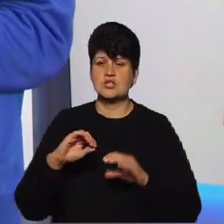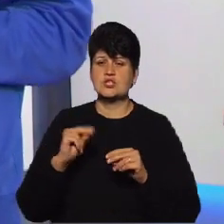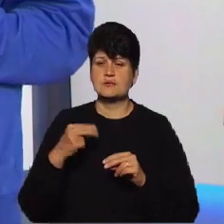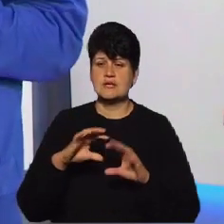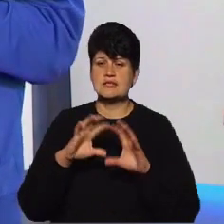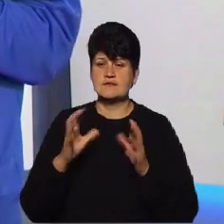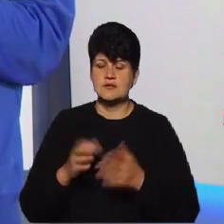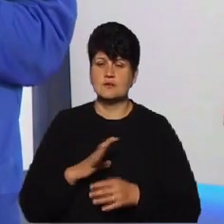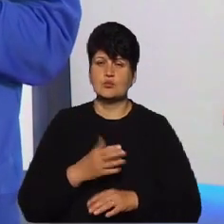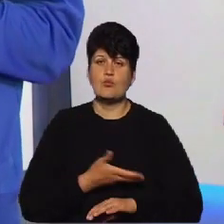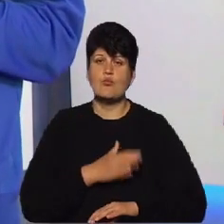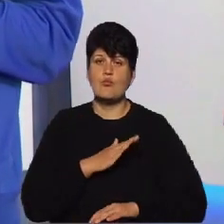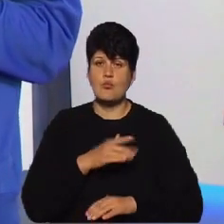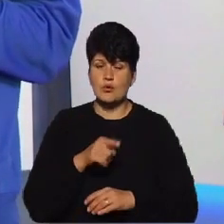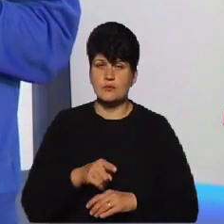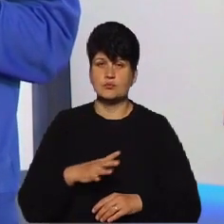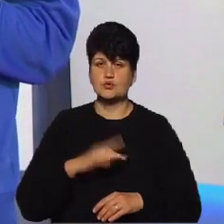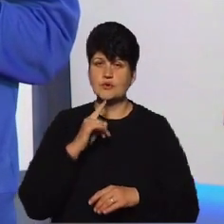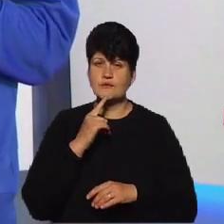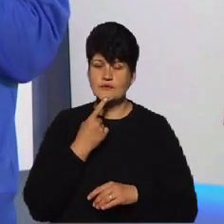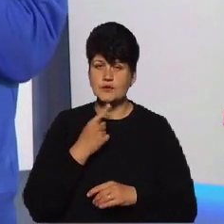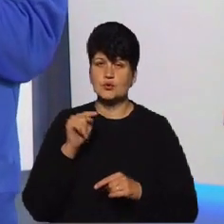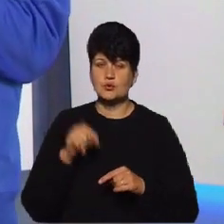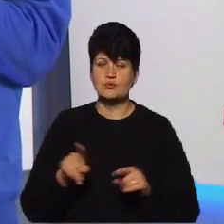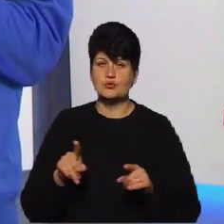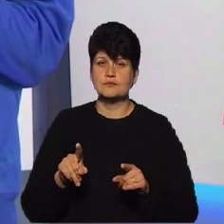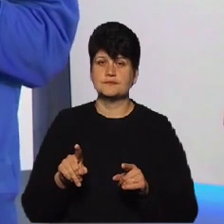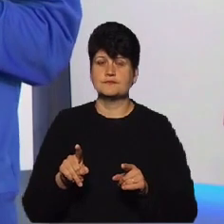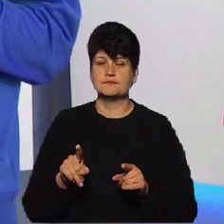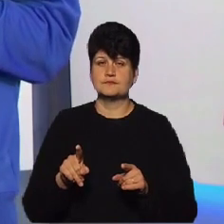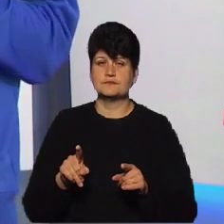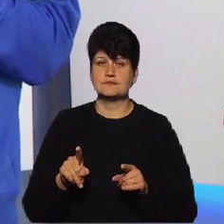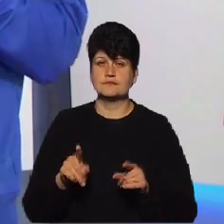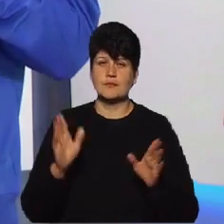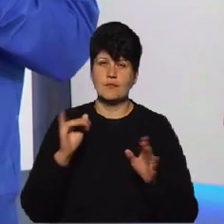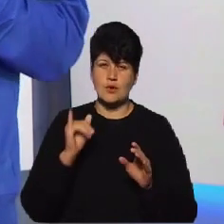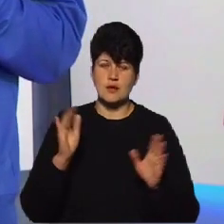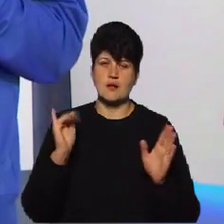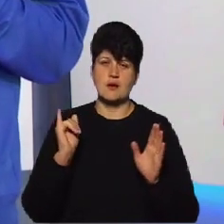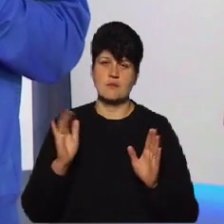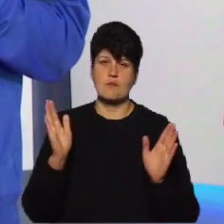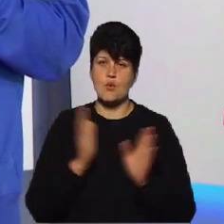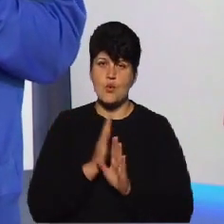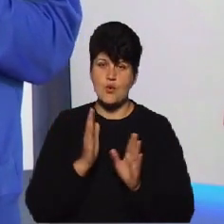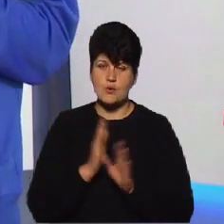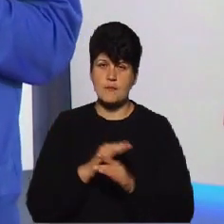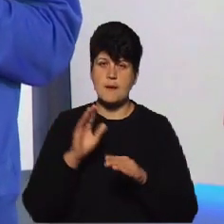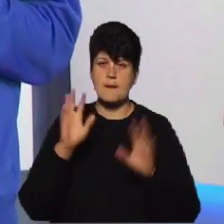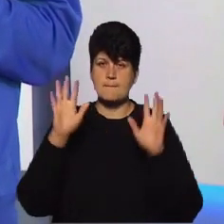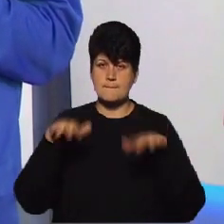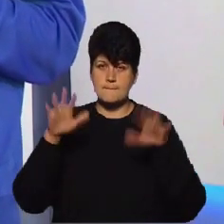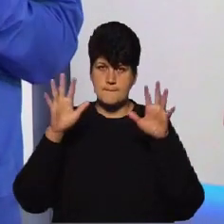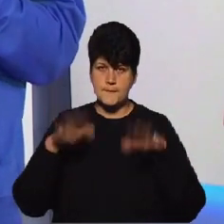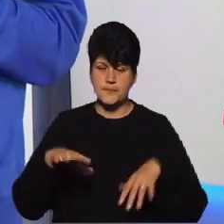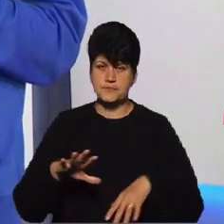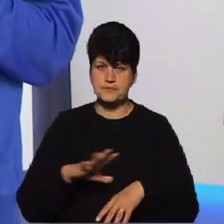Польщі. Було важко, тому що була погода погана, багато дощ. Було